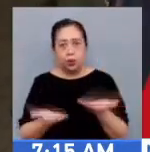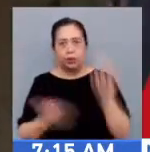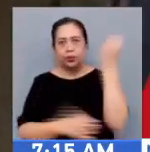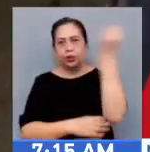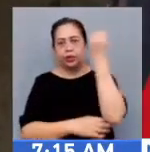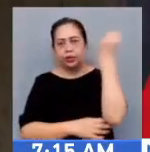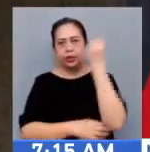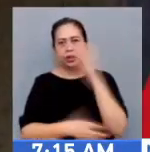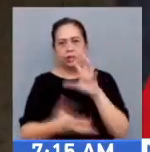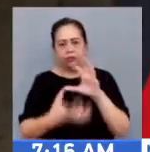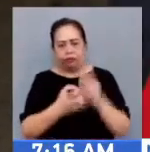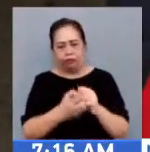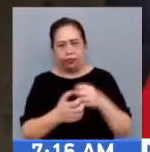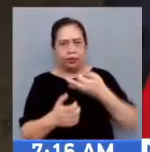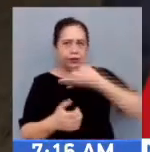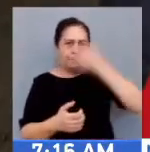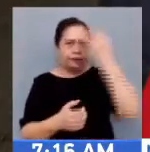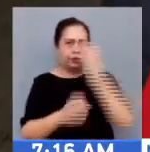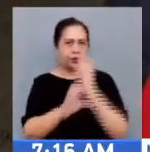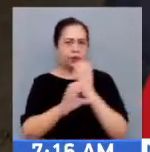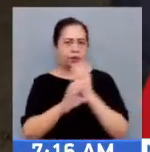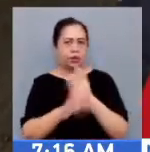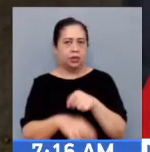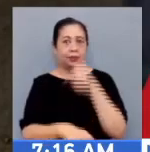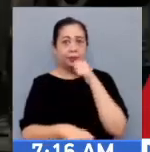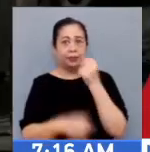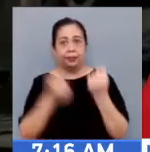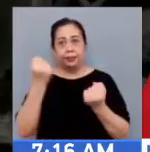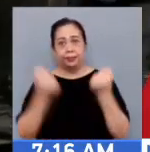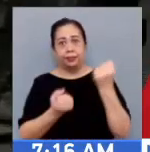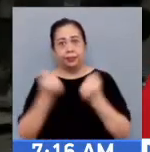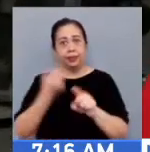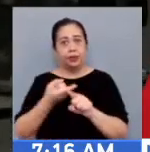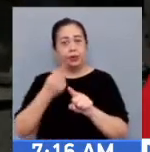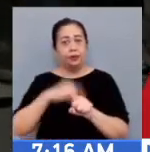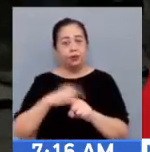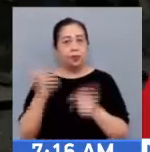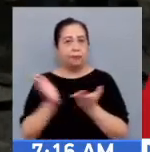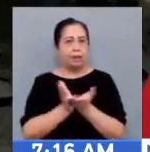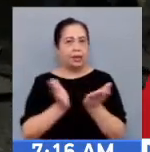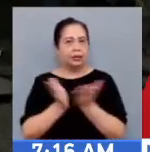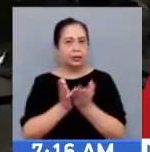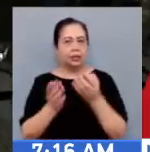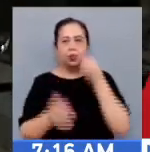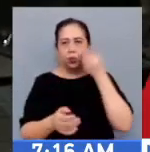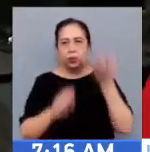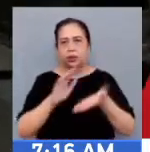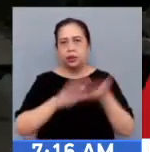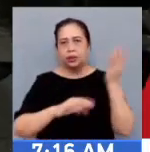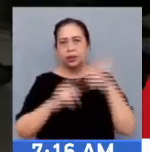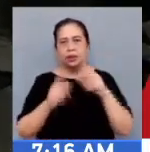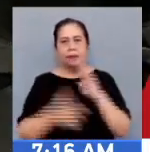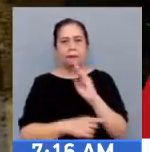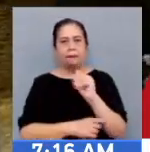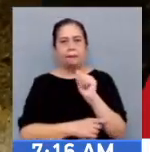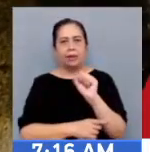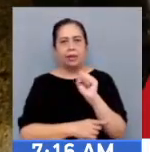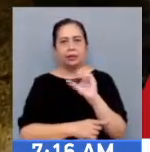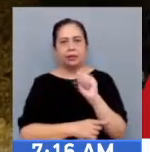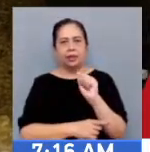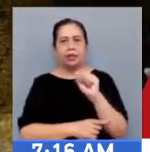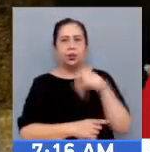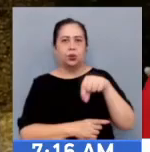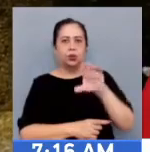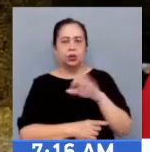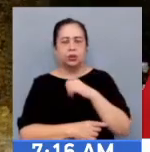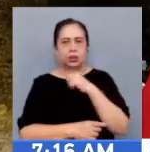ng sasakyan. Ayon sa babaeng driver, galing siya sa Pasig at pauwi na sana sa Baysa sa Quezon City. Hindi raw niya agad